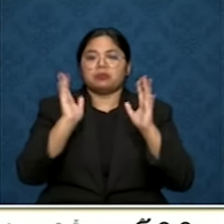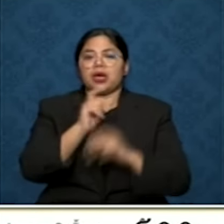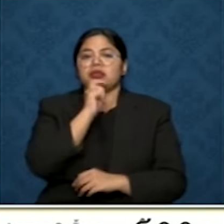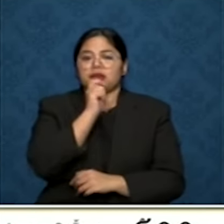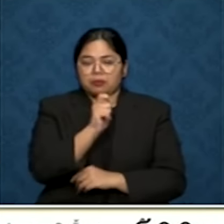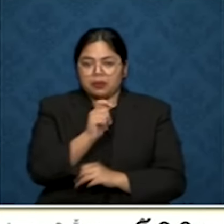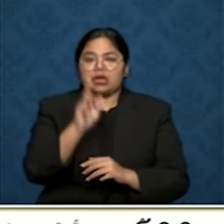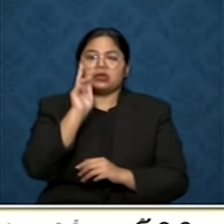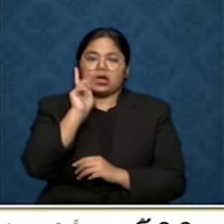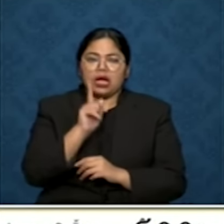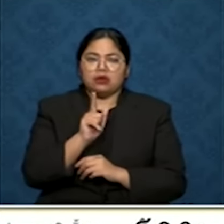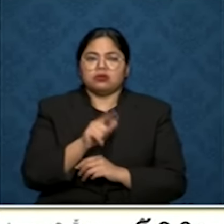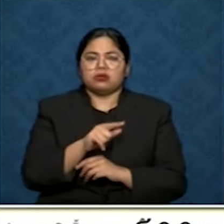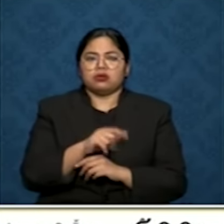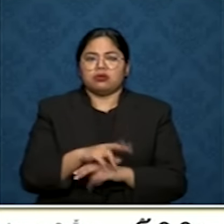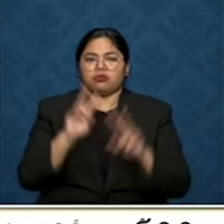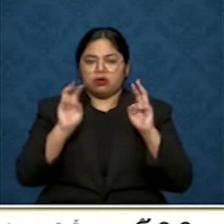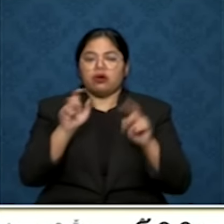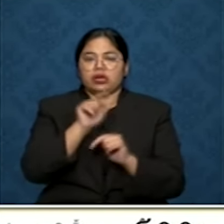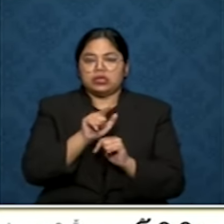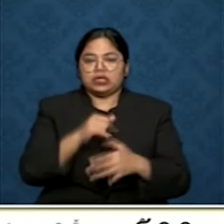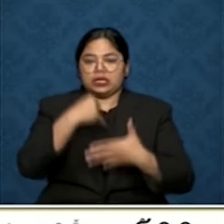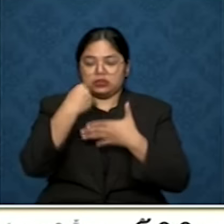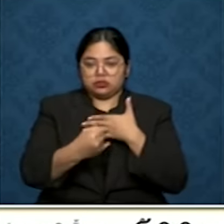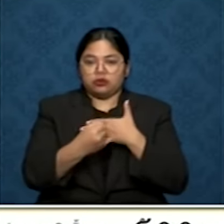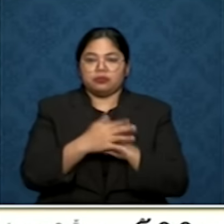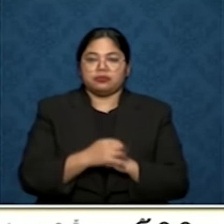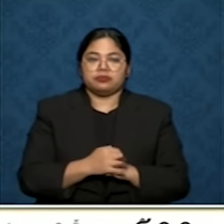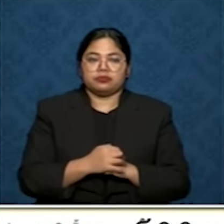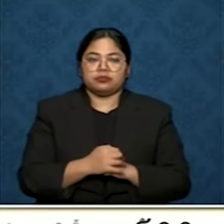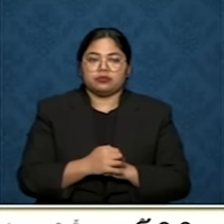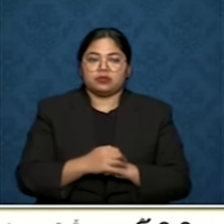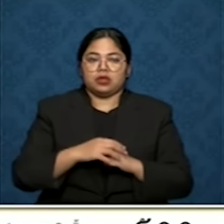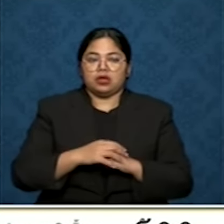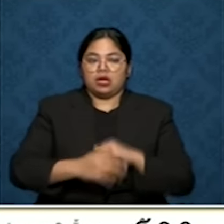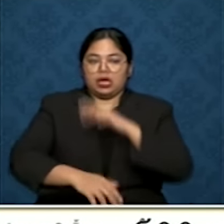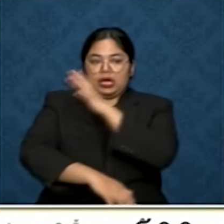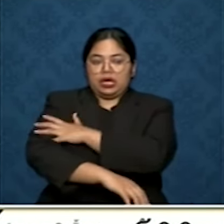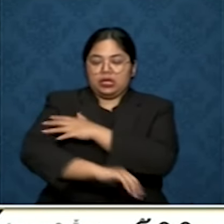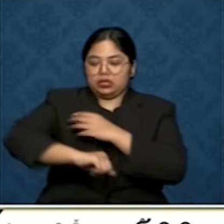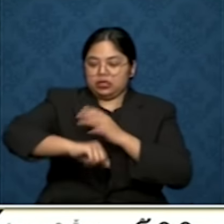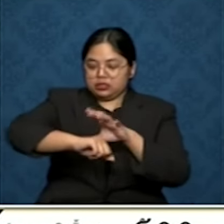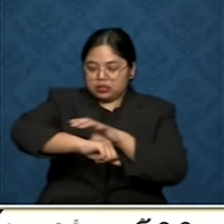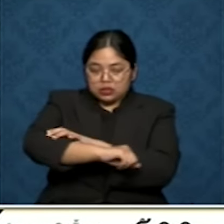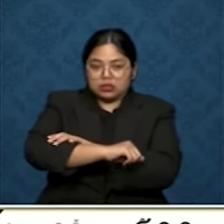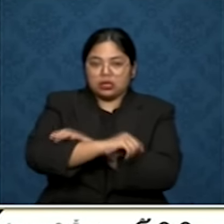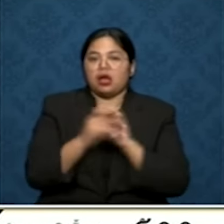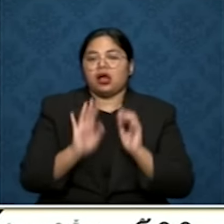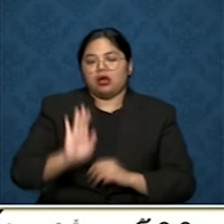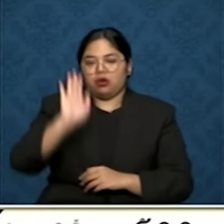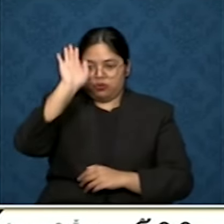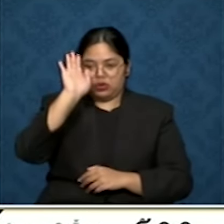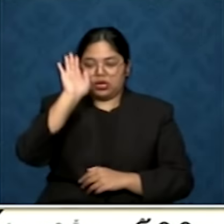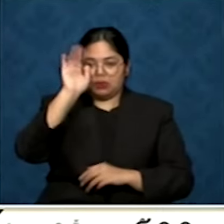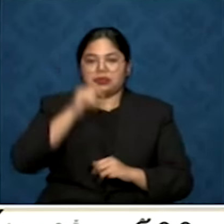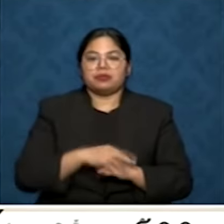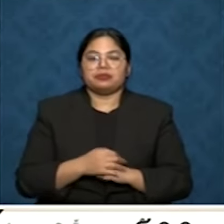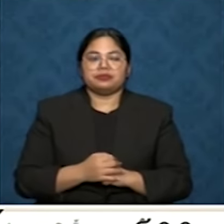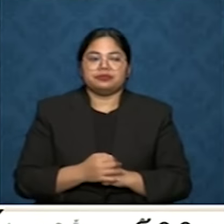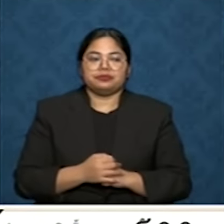มันจะได้จบประเด็นนี้ท่านประธานคะไอ้ที่ใสที่ไหลเนี่นะครับอันนี้ครับสักครู่นะครับมีผู้ประท้วงนะ